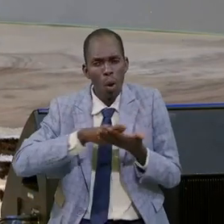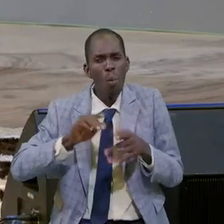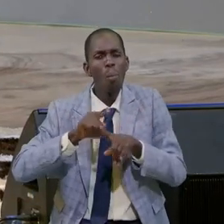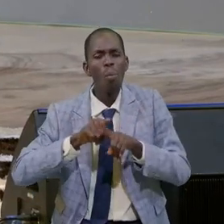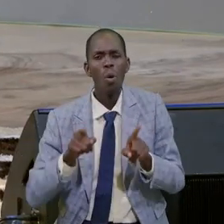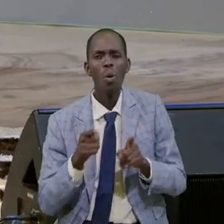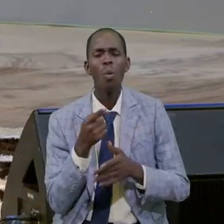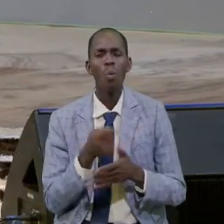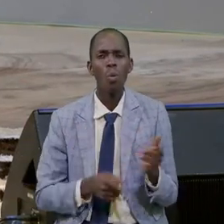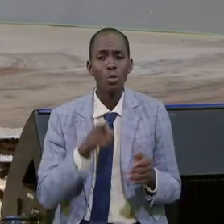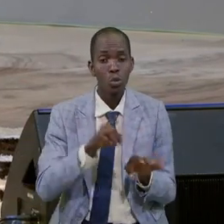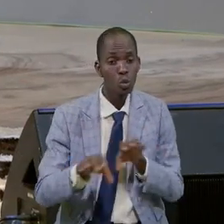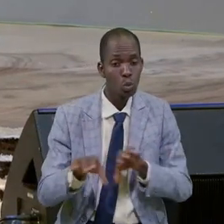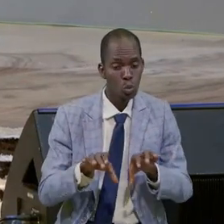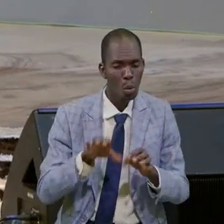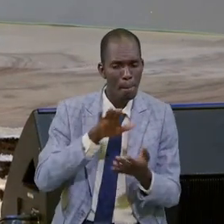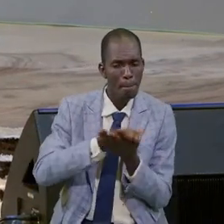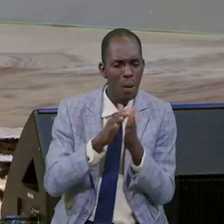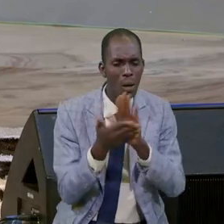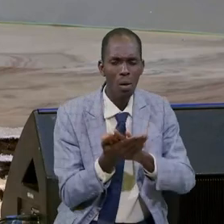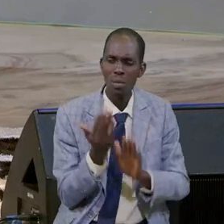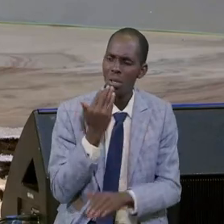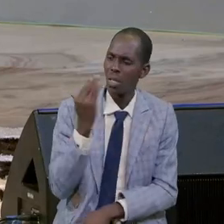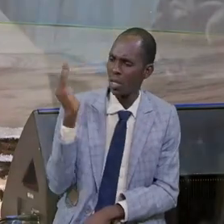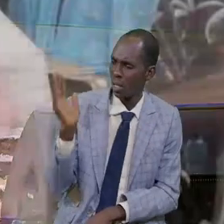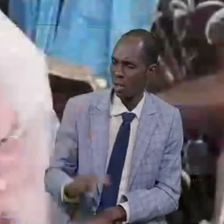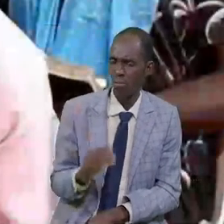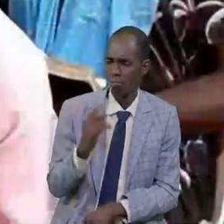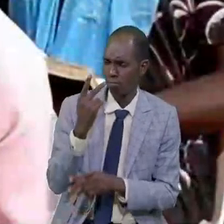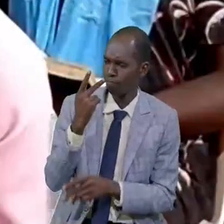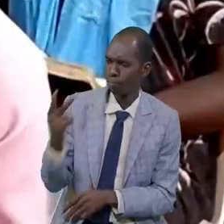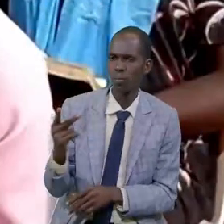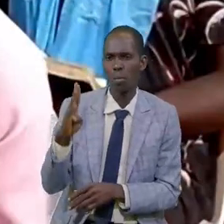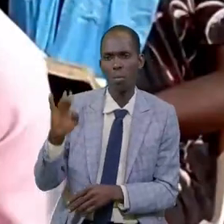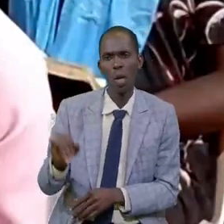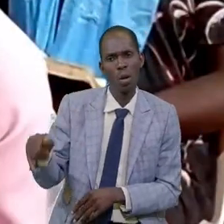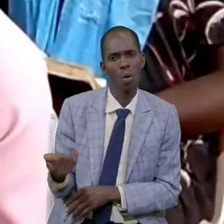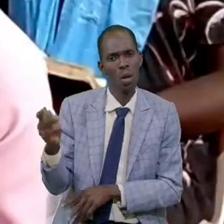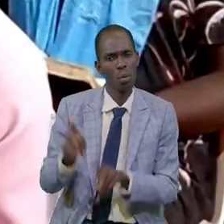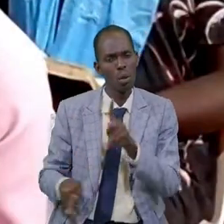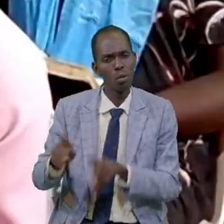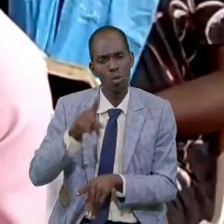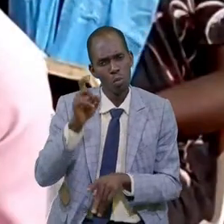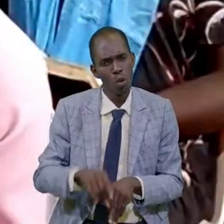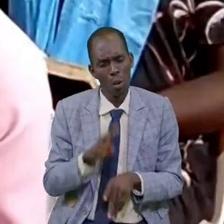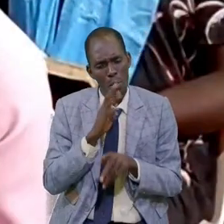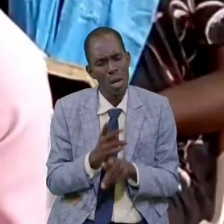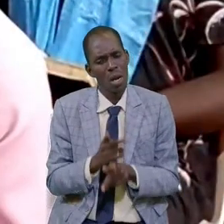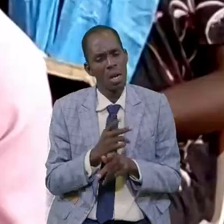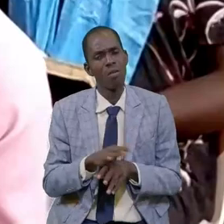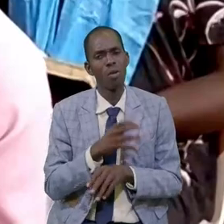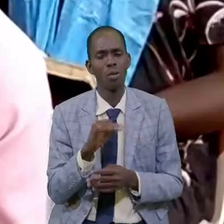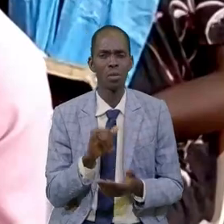ce que vous faites devient mauvais aux autres. Donc, Vous devez en être conscient.